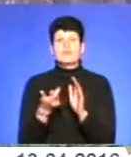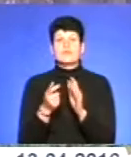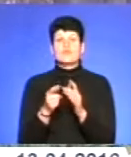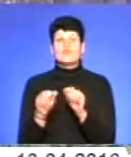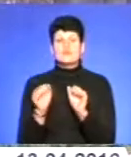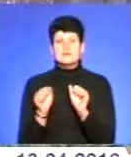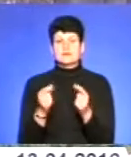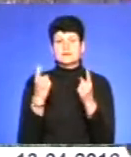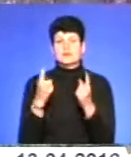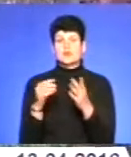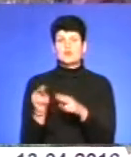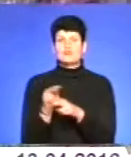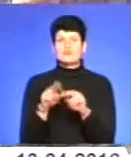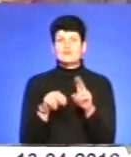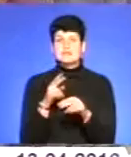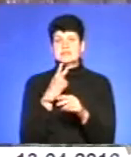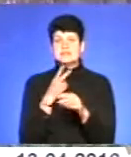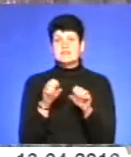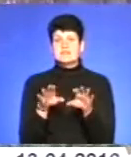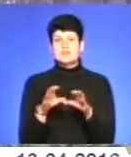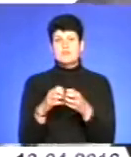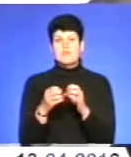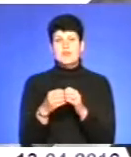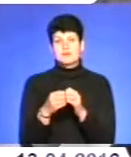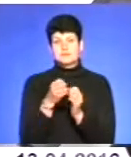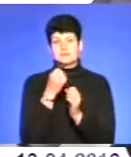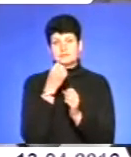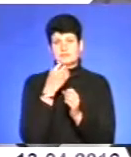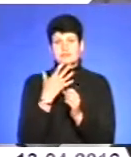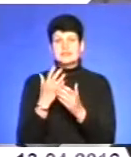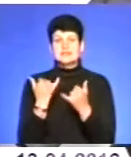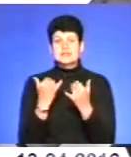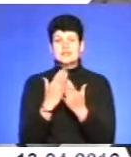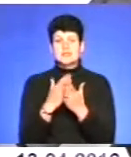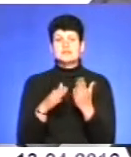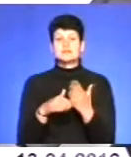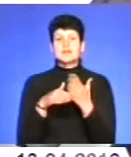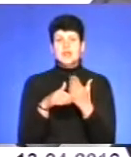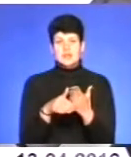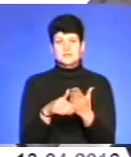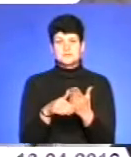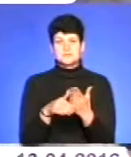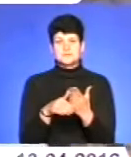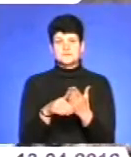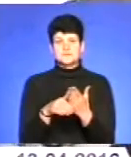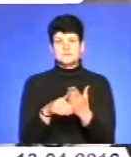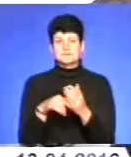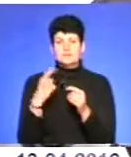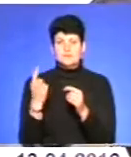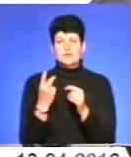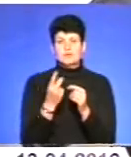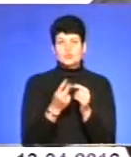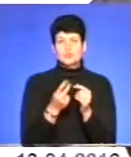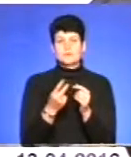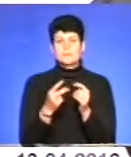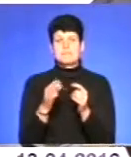будівництва дивляться на вирішення проблеми з оптимізмом. Зараз є сприяння і одного, і другого